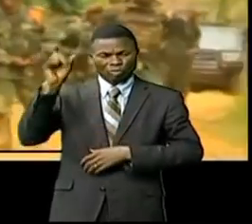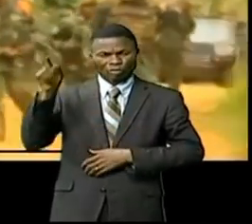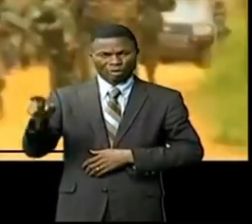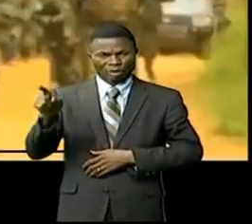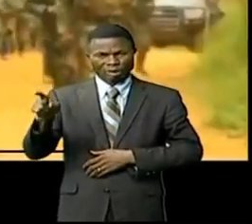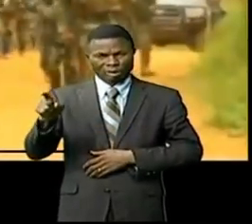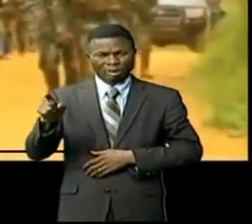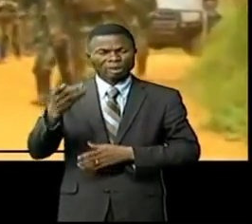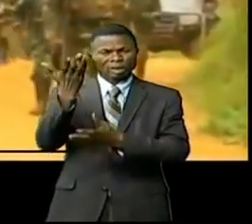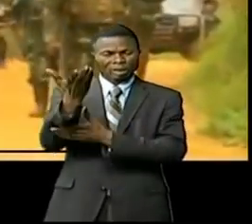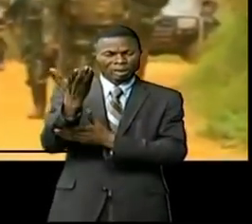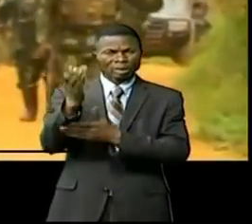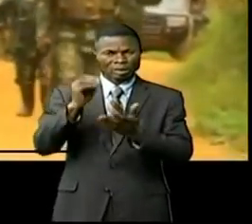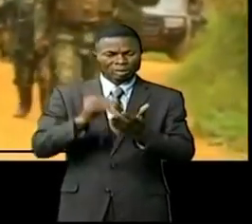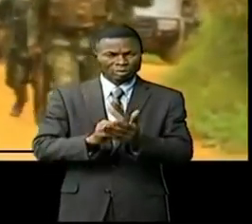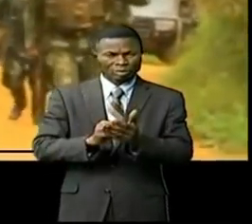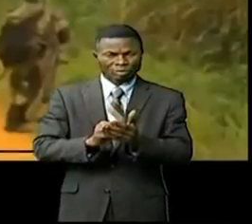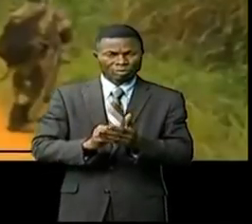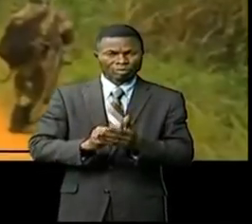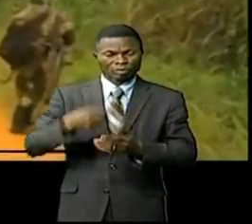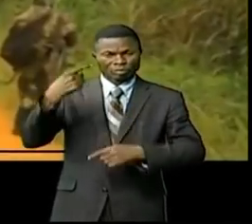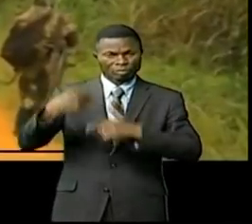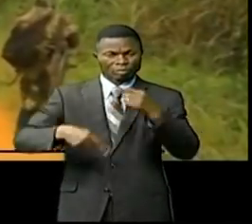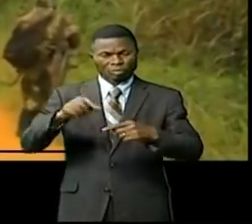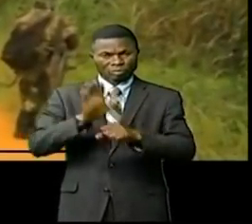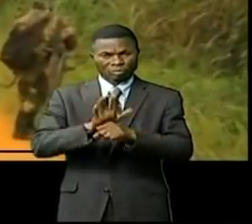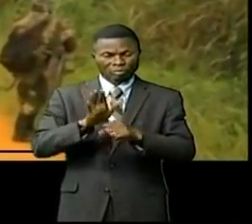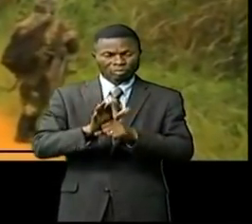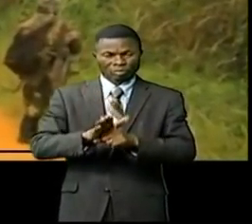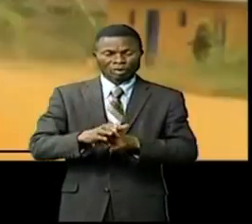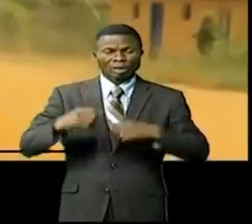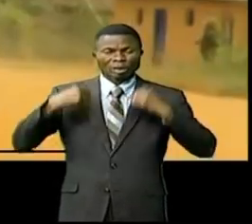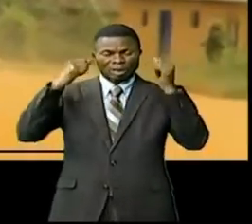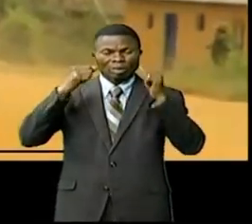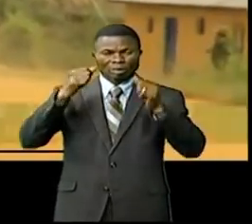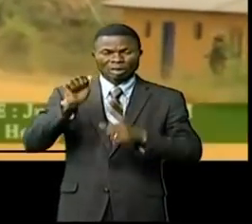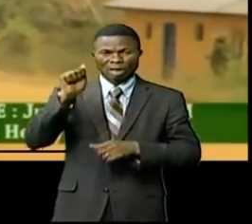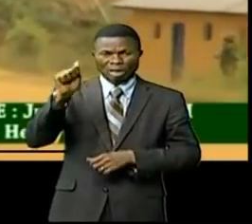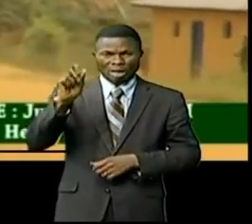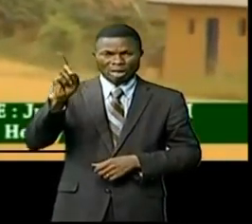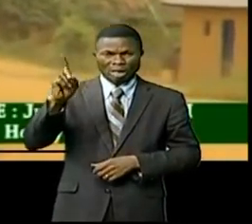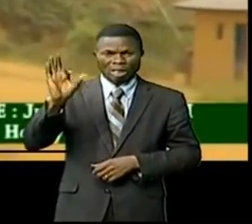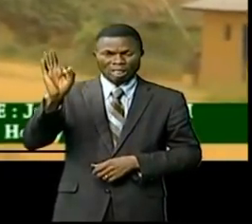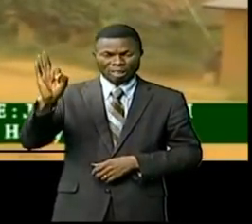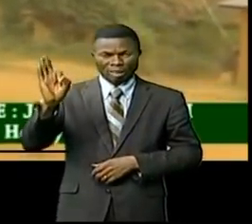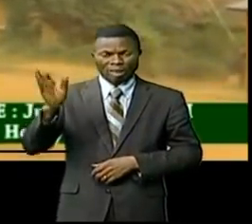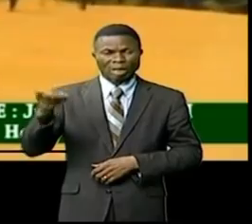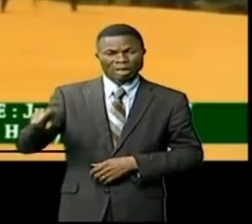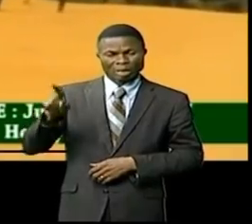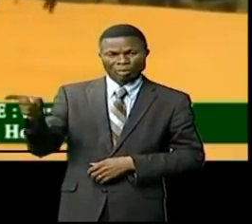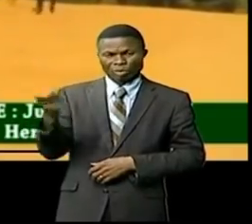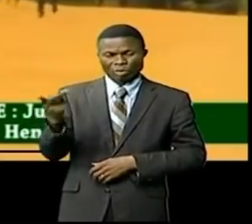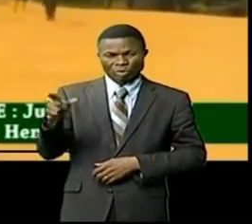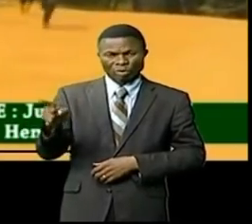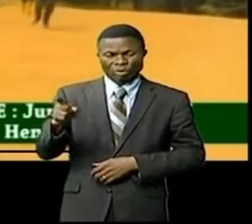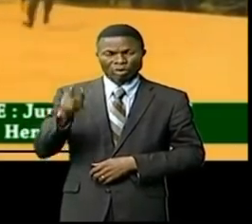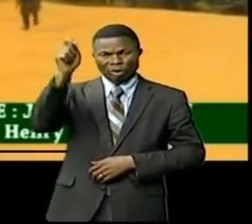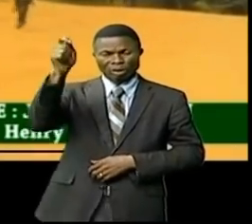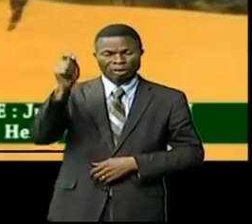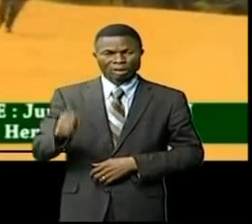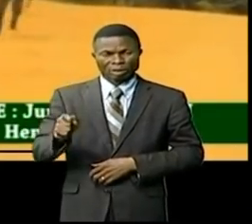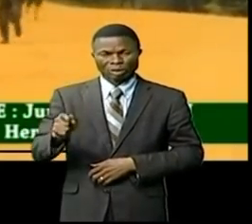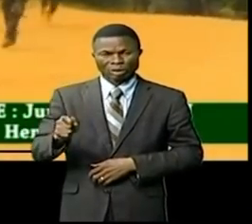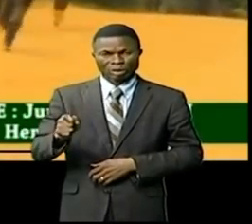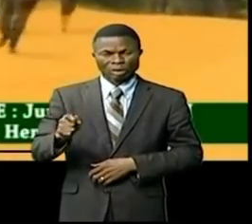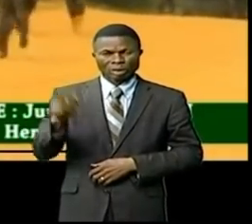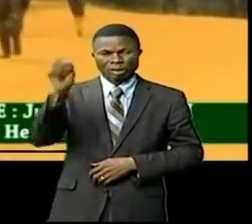Pour rappel, après la débâcle infligée aux ADF et leurs supplétifs dans la région de Boga et Tchabi par les forces armées,